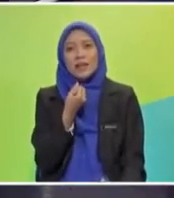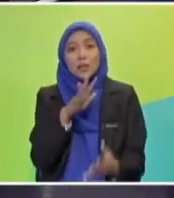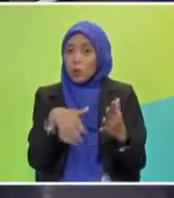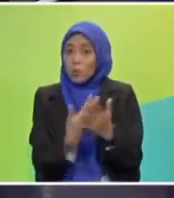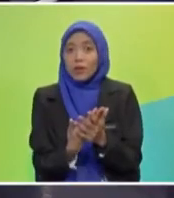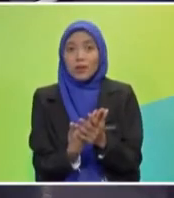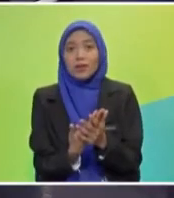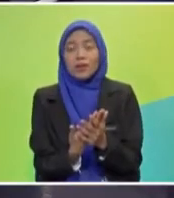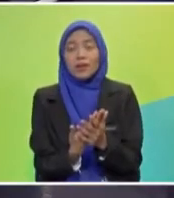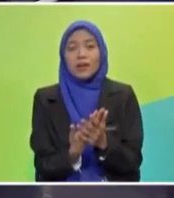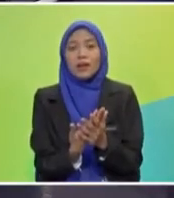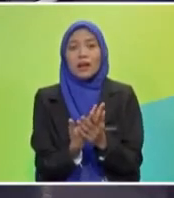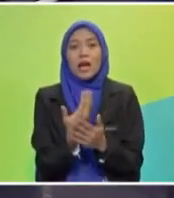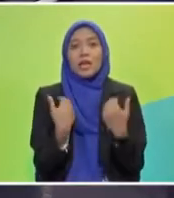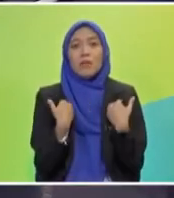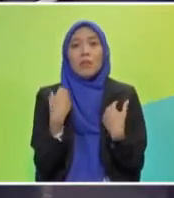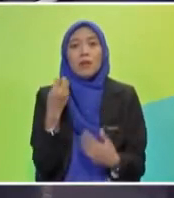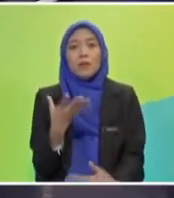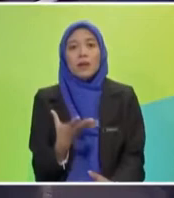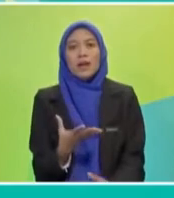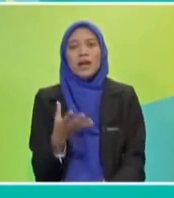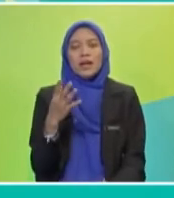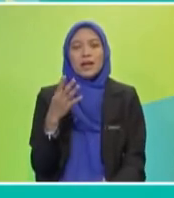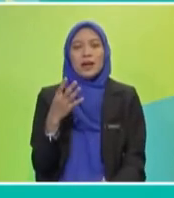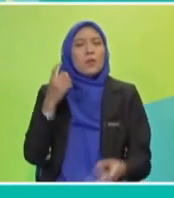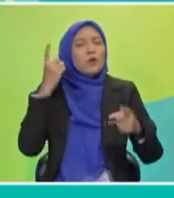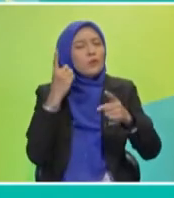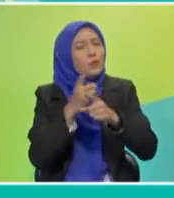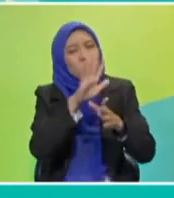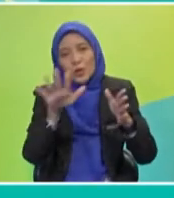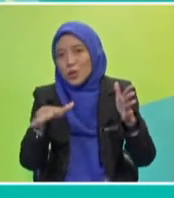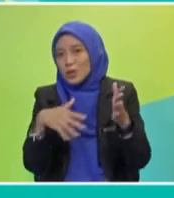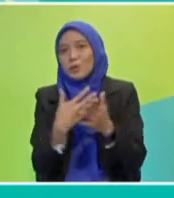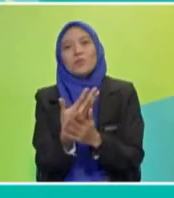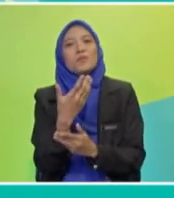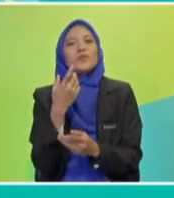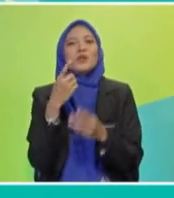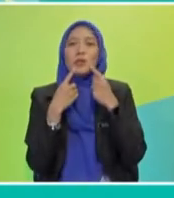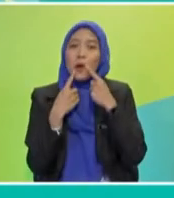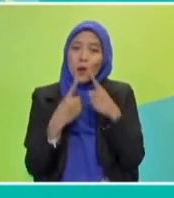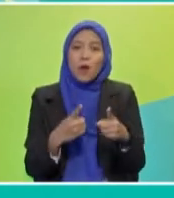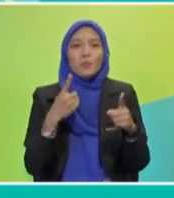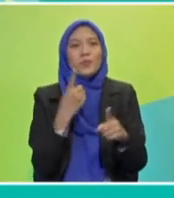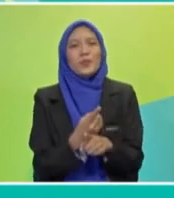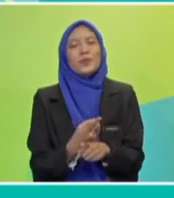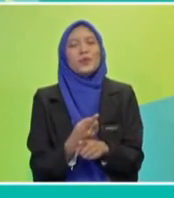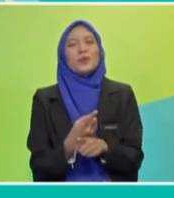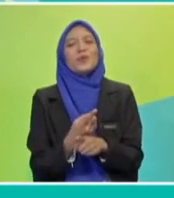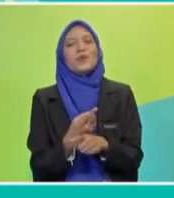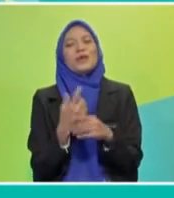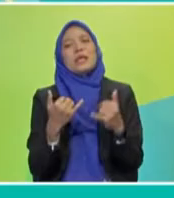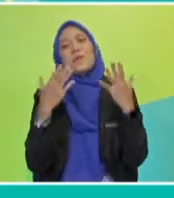Semua betul. 8. Okey, kita berikan ganjaran untuk semua. Hebat. Berikan tepukan untuk diri